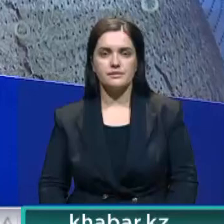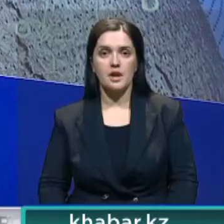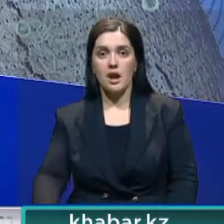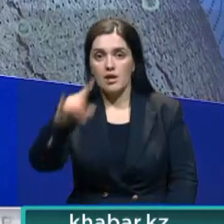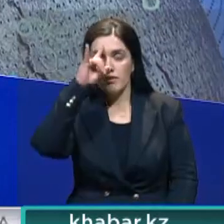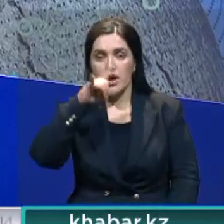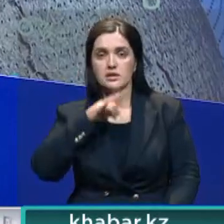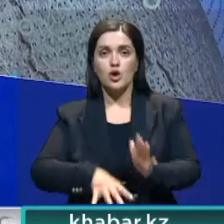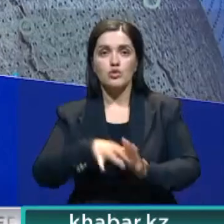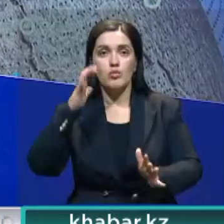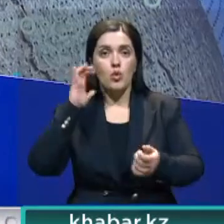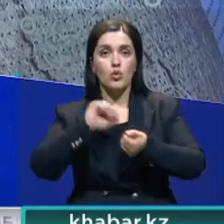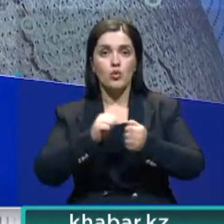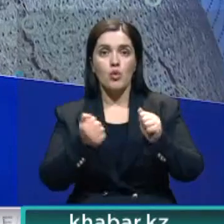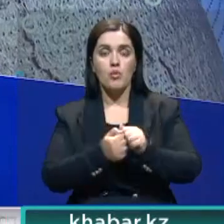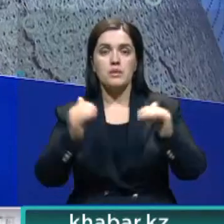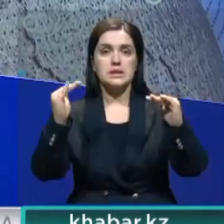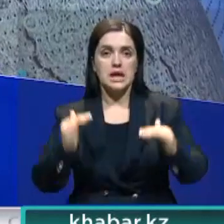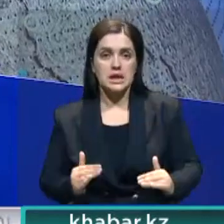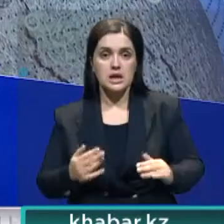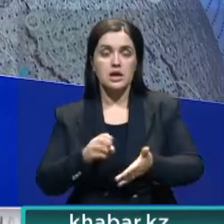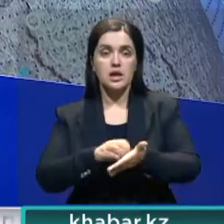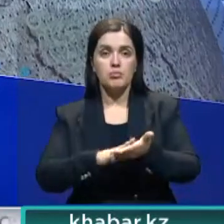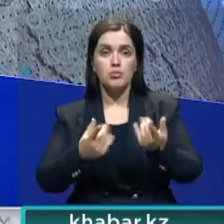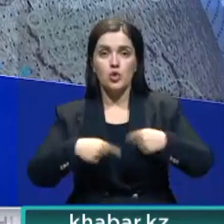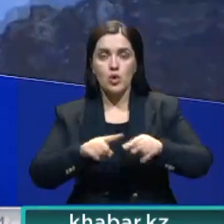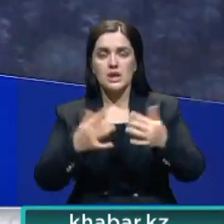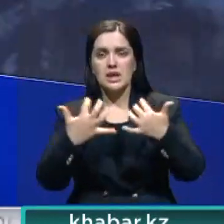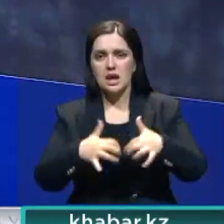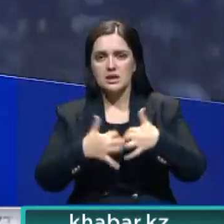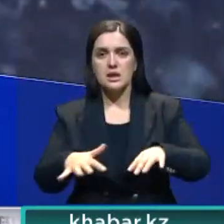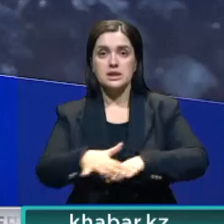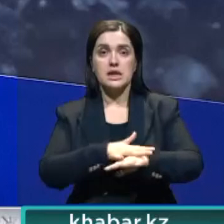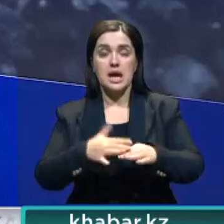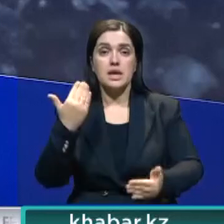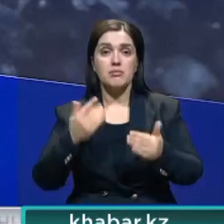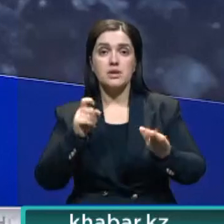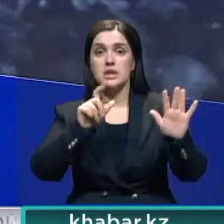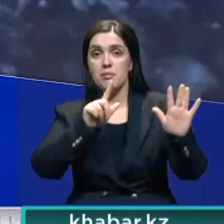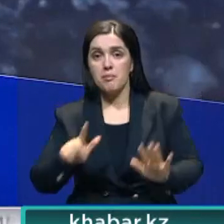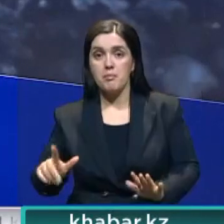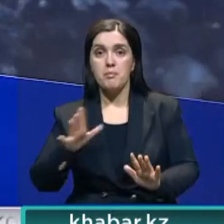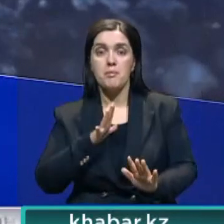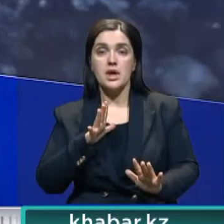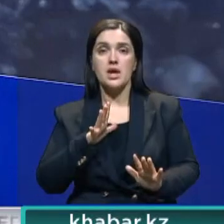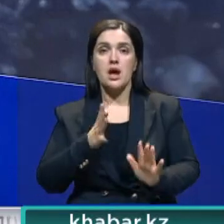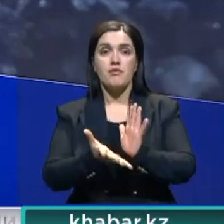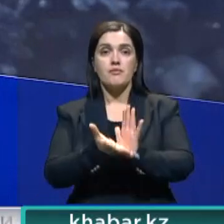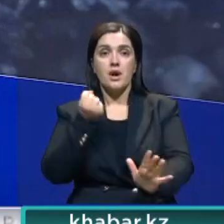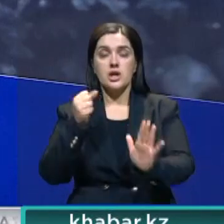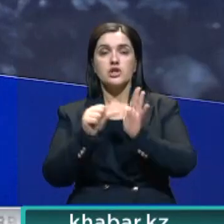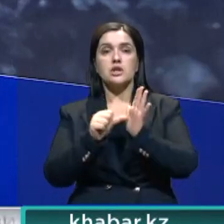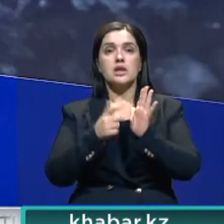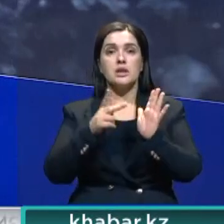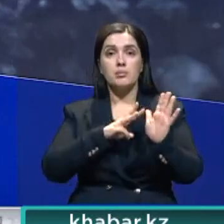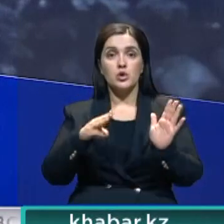Между тем, в Казахстане добыча угля только сокращается. Согласно данным Бюро нацстатистики, если за первые 7 месяцев было извлечено из недр